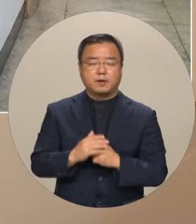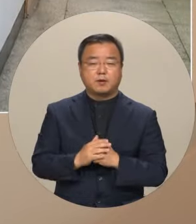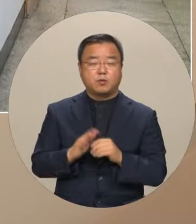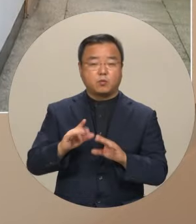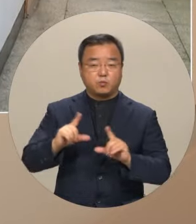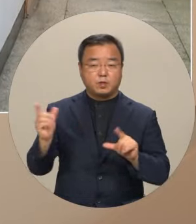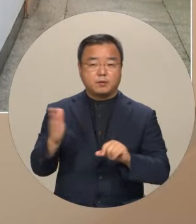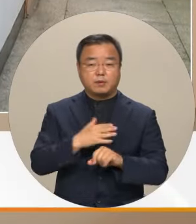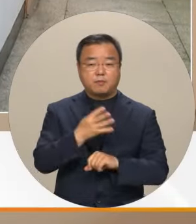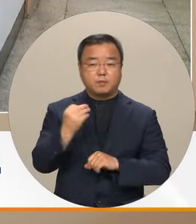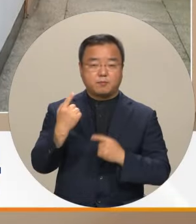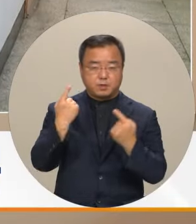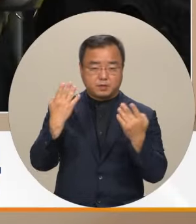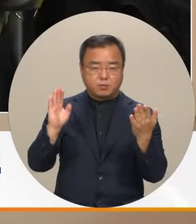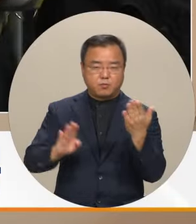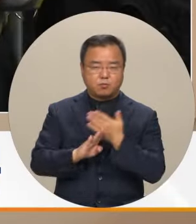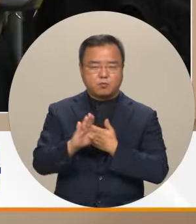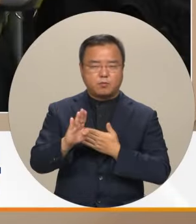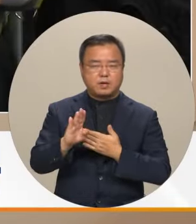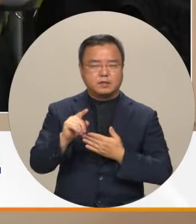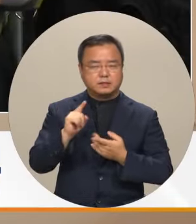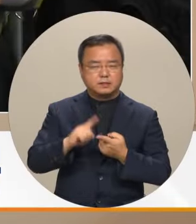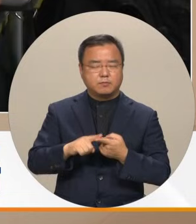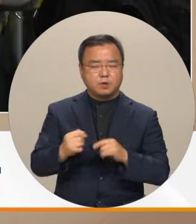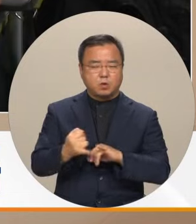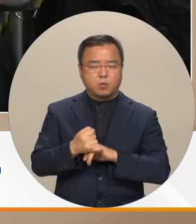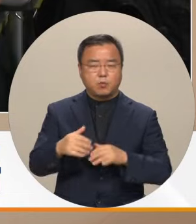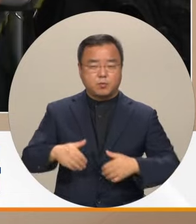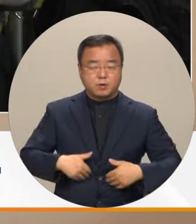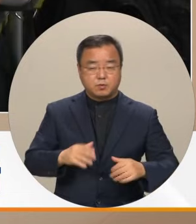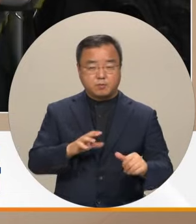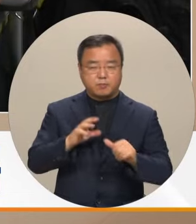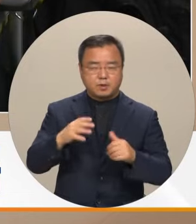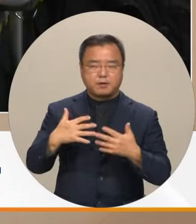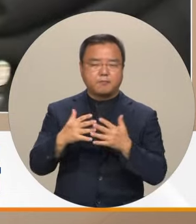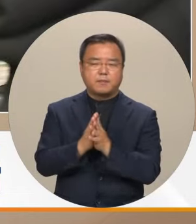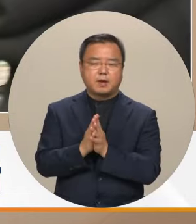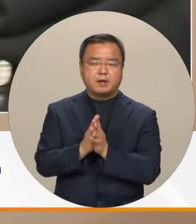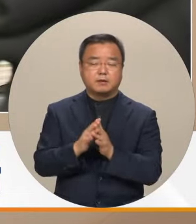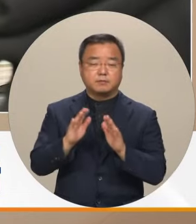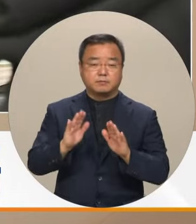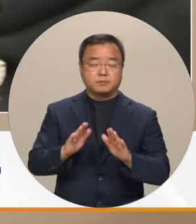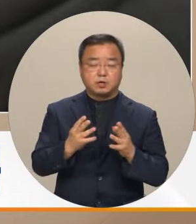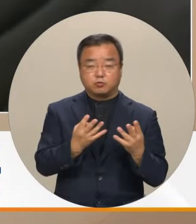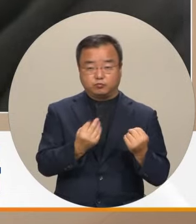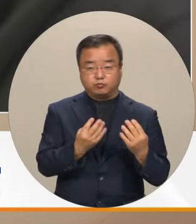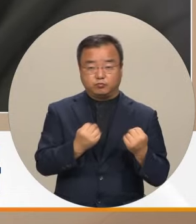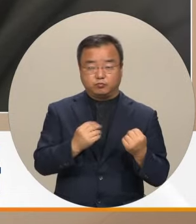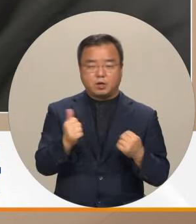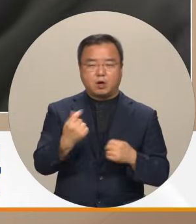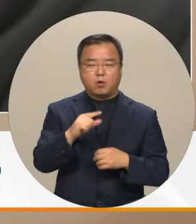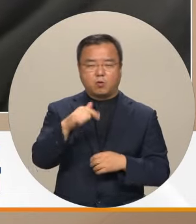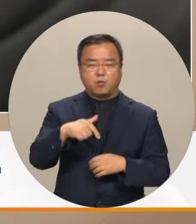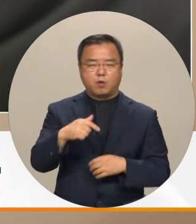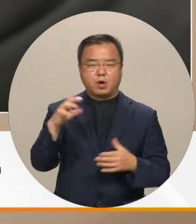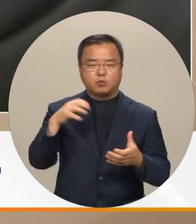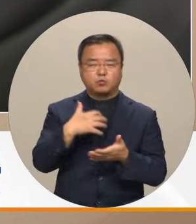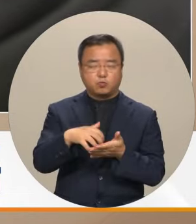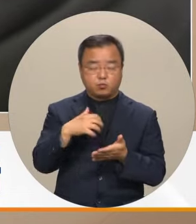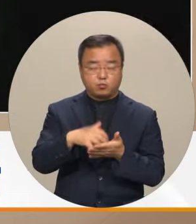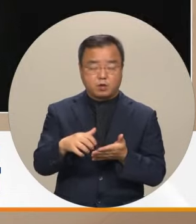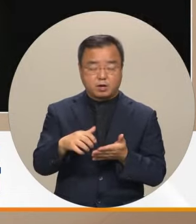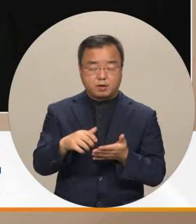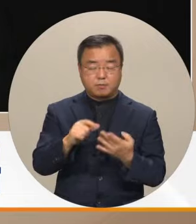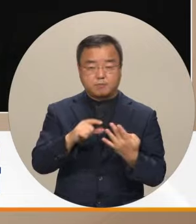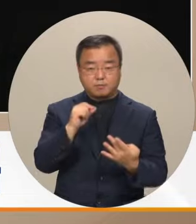제외하면 수능에서 선택 과목의 필수 반영이 거의 폐지되었습니다 그렇기 때문에 수학에서는 확률과 통계 선택자가